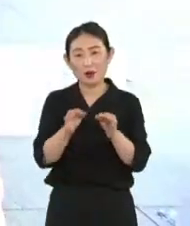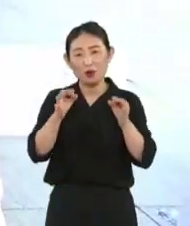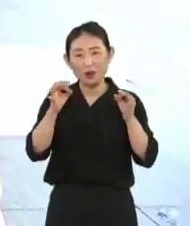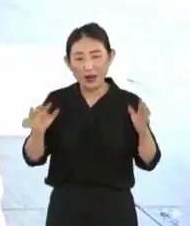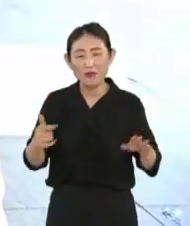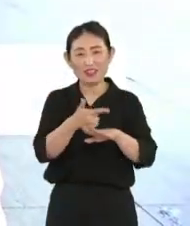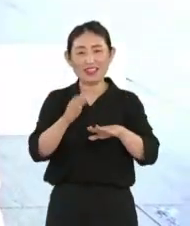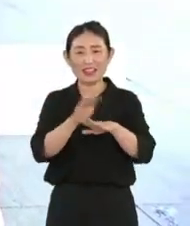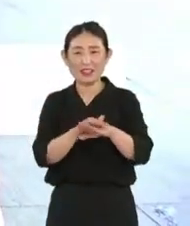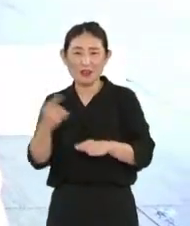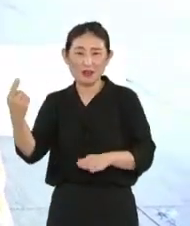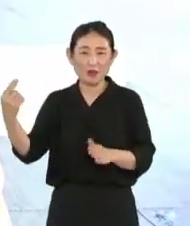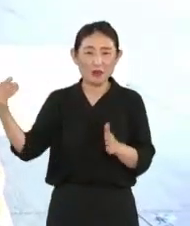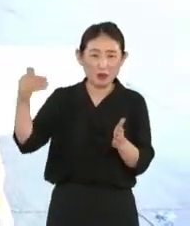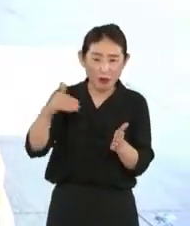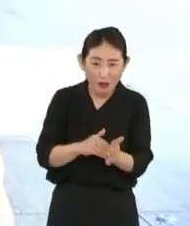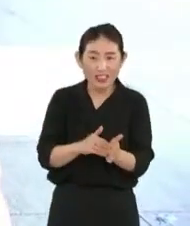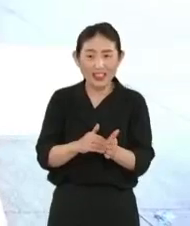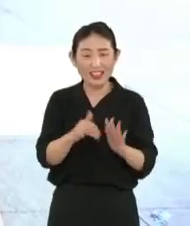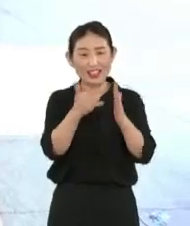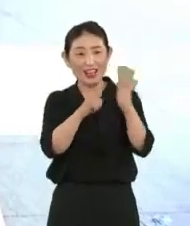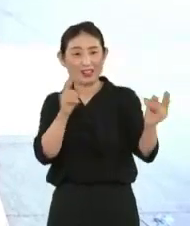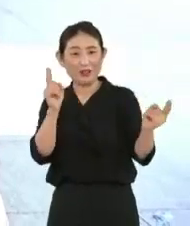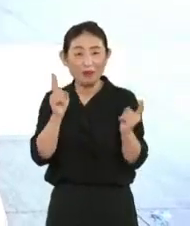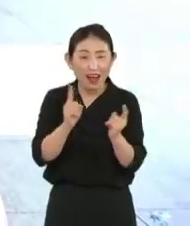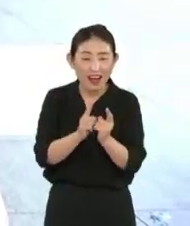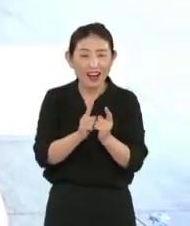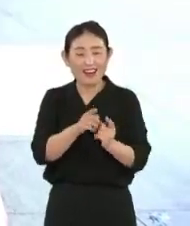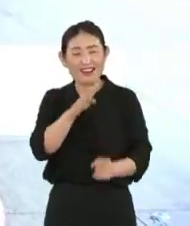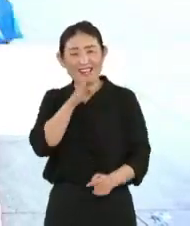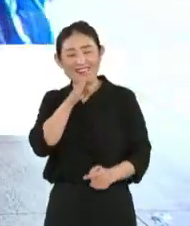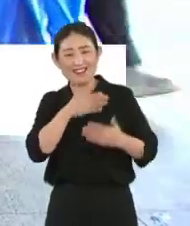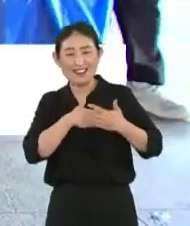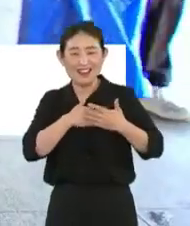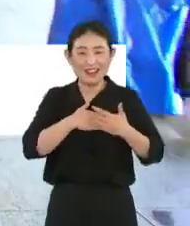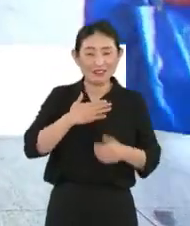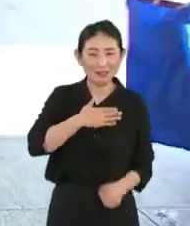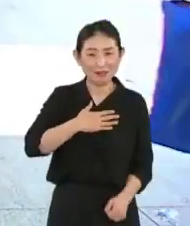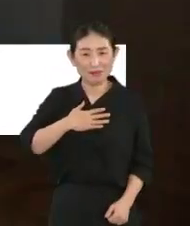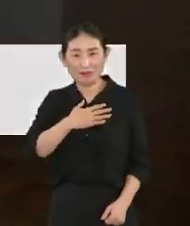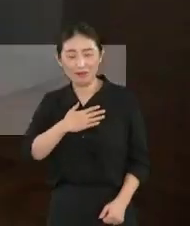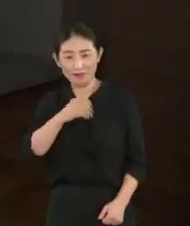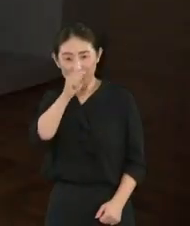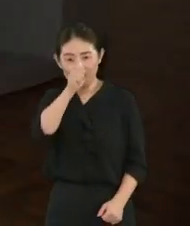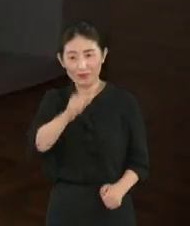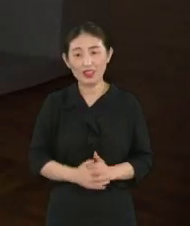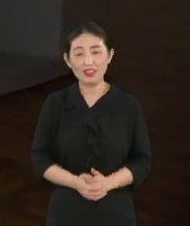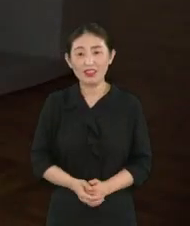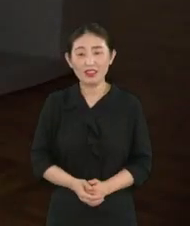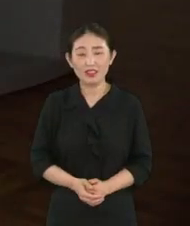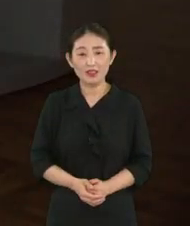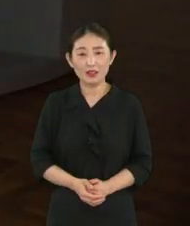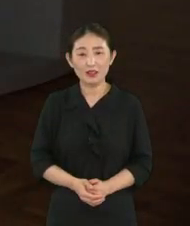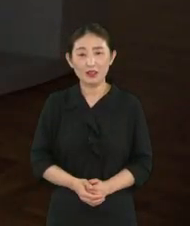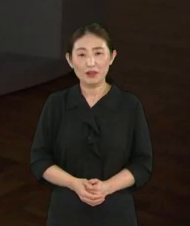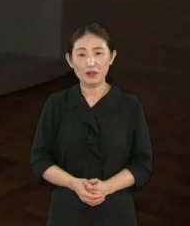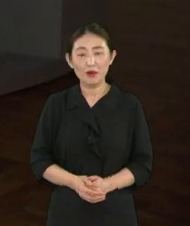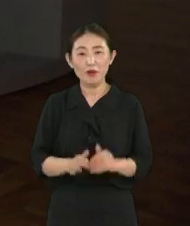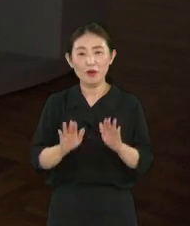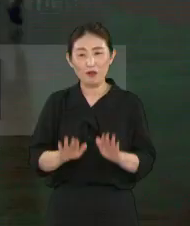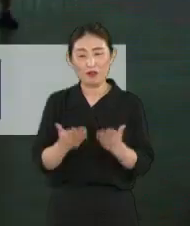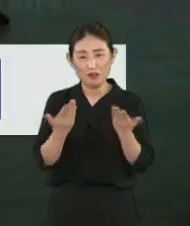보니까 가족들 만나 생각에 굉장히 천뢰 고 기분이 좋은것 같습니다 추석연휴기간 날이 만큼